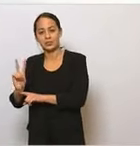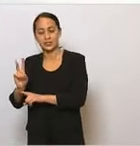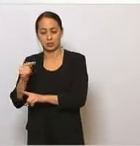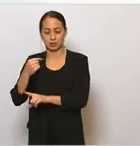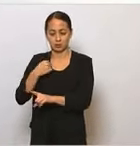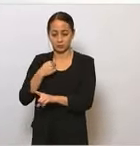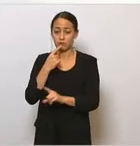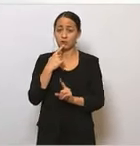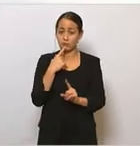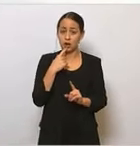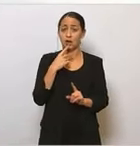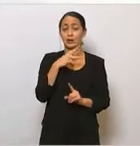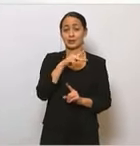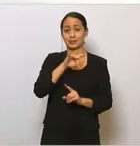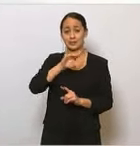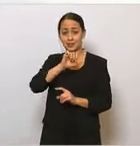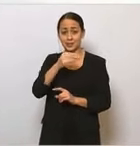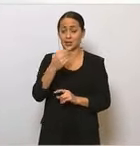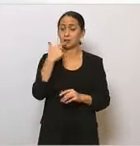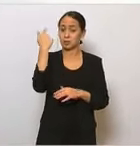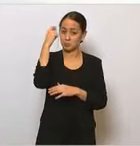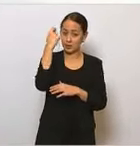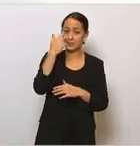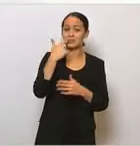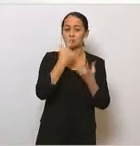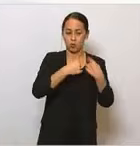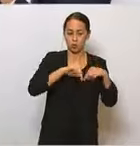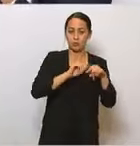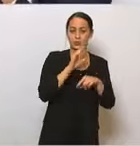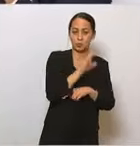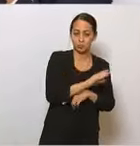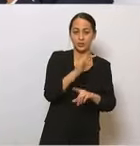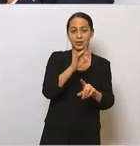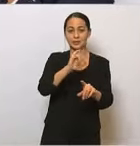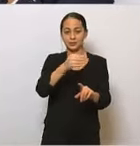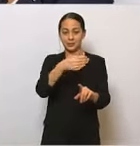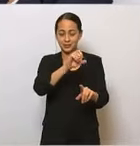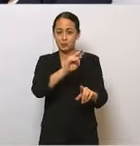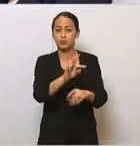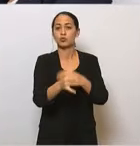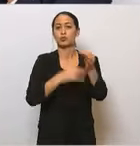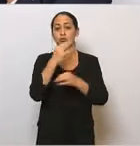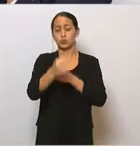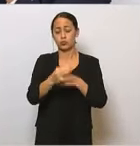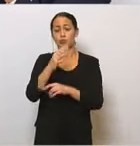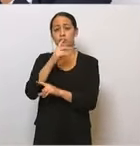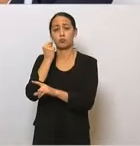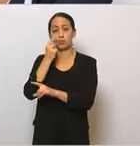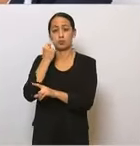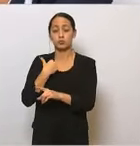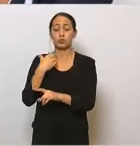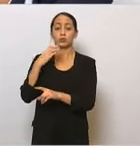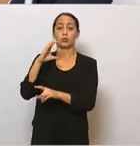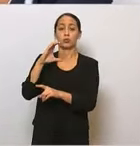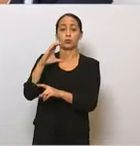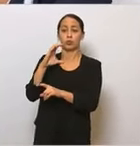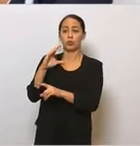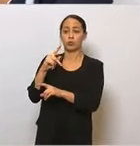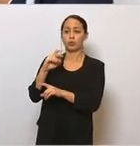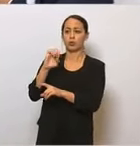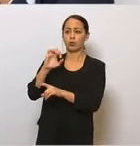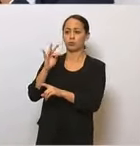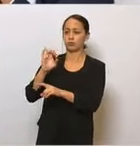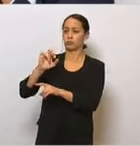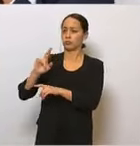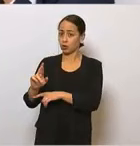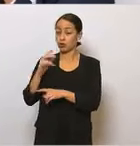l'INACAN, la présidente de la Federal Trade Commission, c'est vrai de Timou, c'est vrai de Jonathan Cantor, il y a une très forte convergence entre